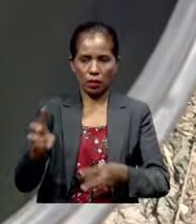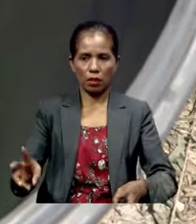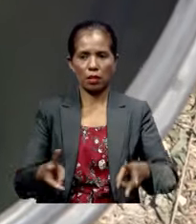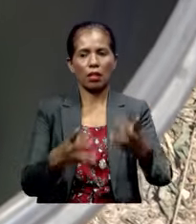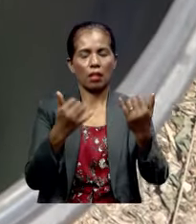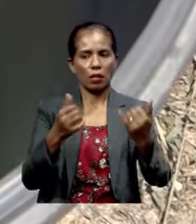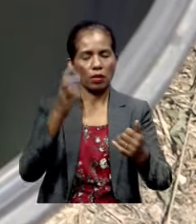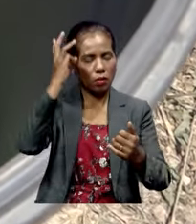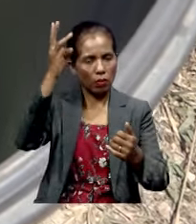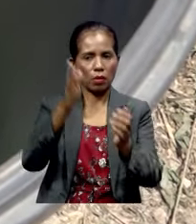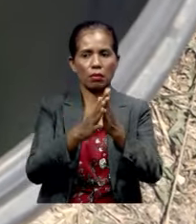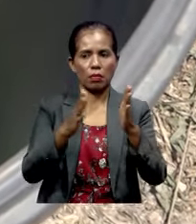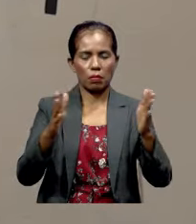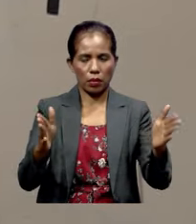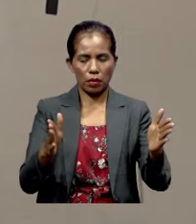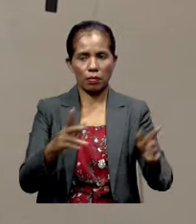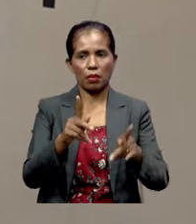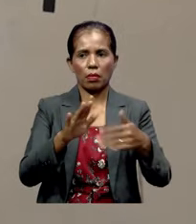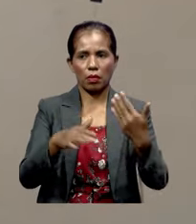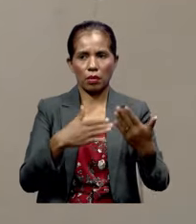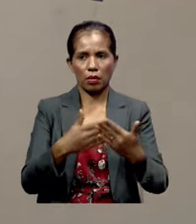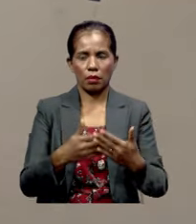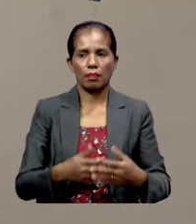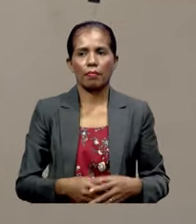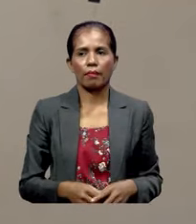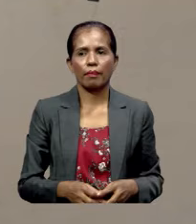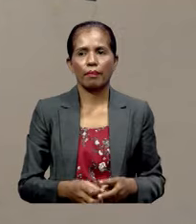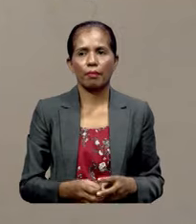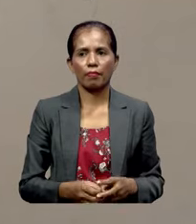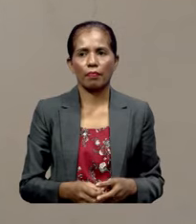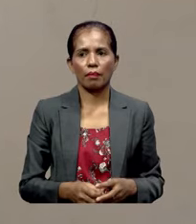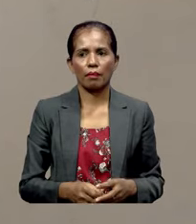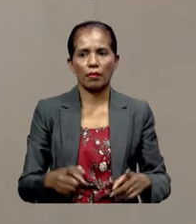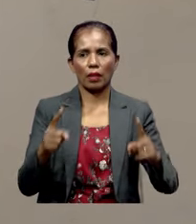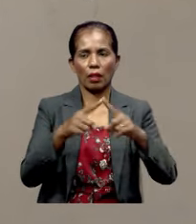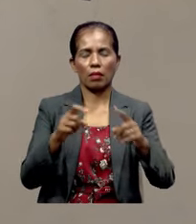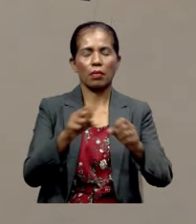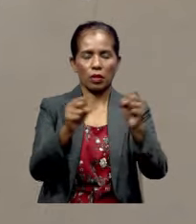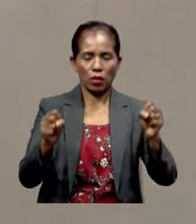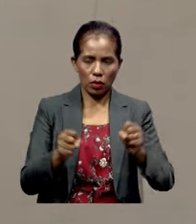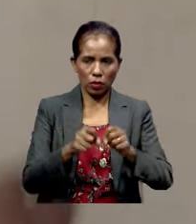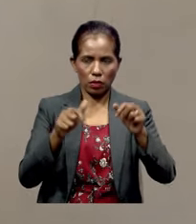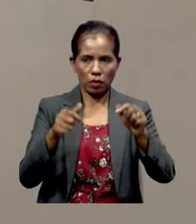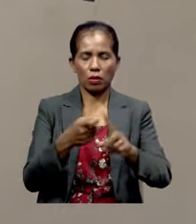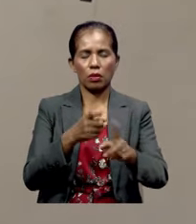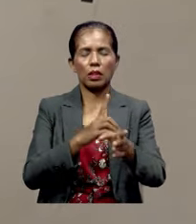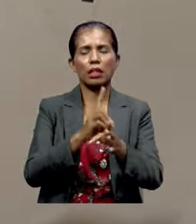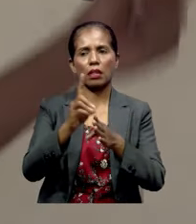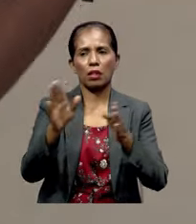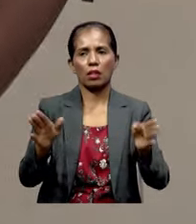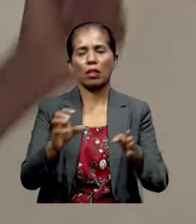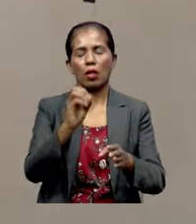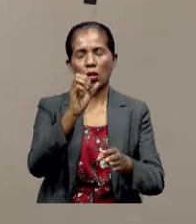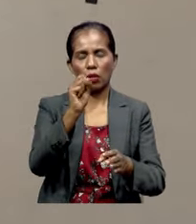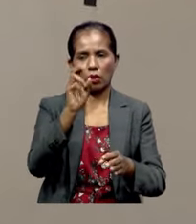nebe se perku pasang buat ba komunitas dari suku nare ore ba ya suku larang nebe maka usi diresa usi usumai